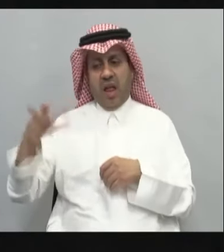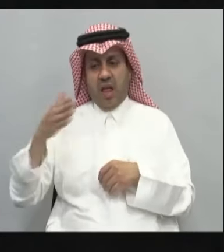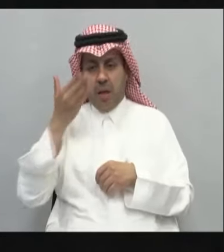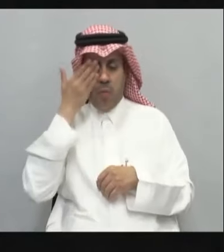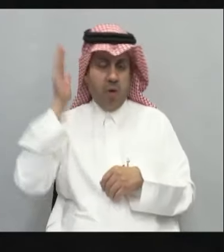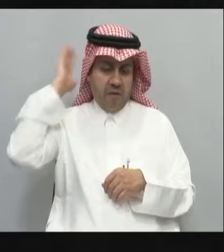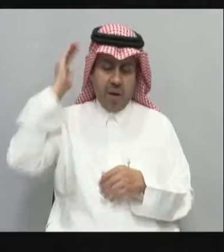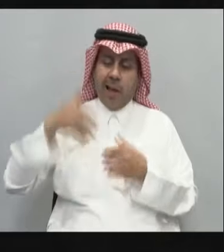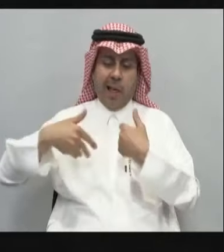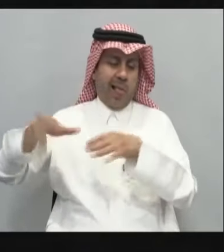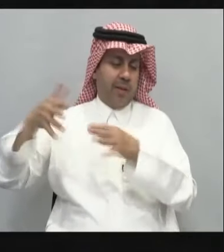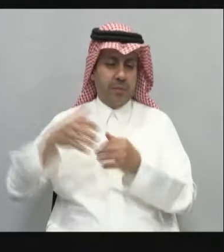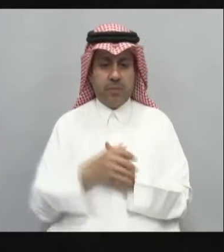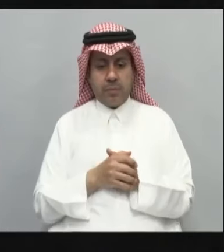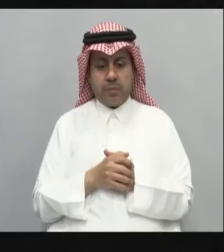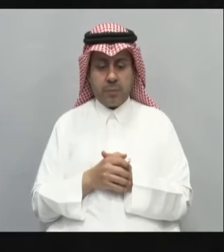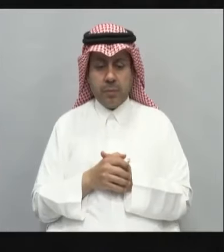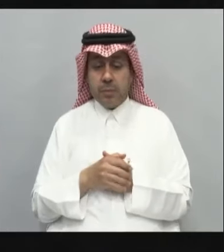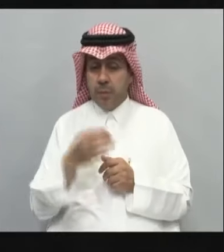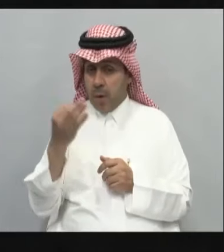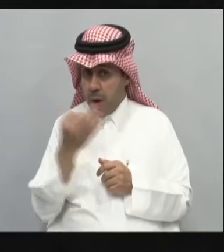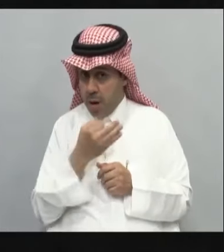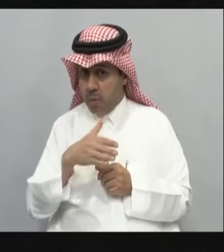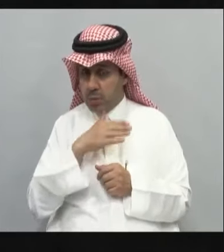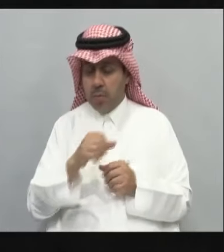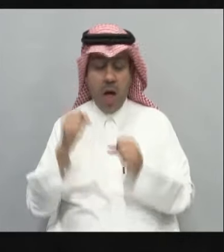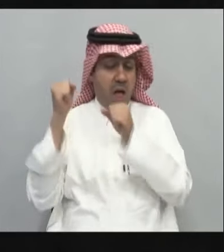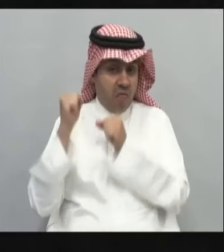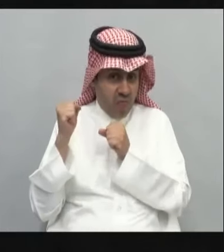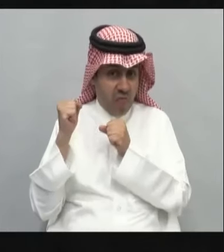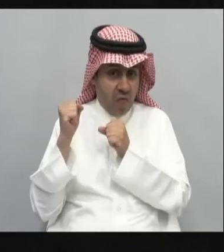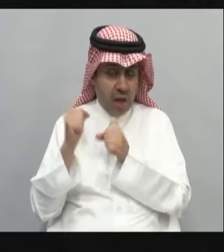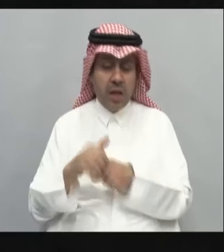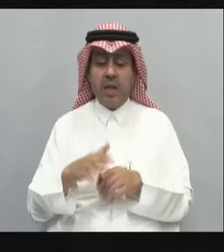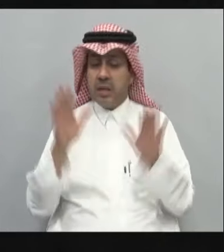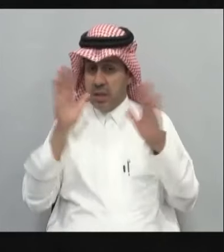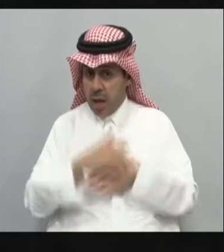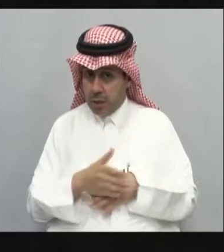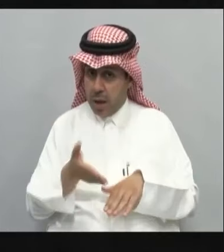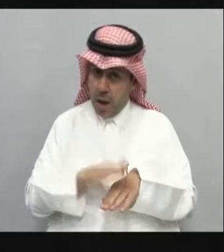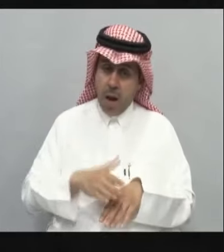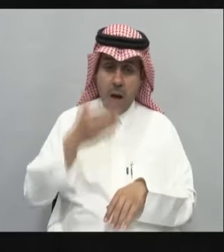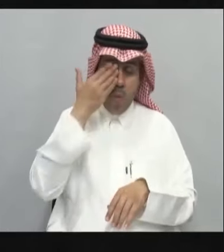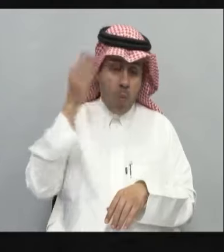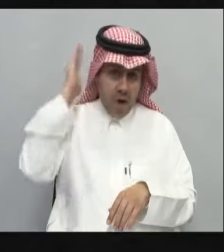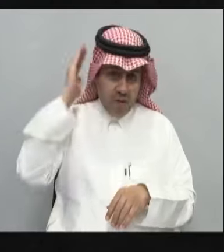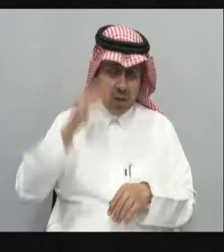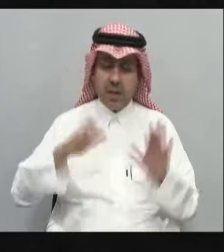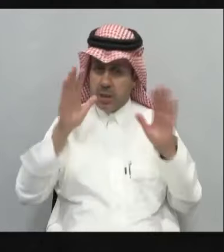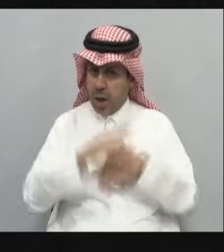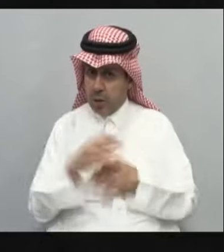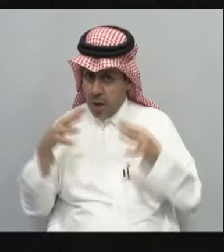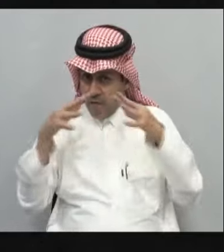يت تتركها لذلك قال عليه الصلاه والسلام اثقل الصلاه على المنافقين ان اثقل الصلاه على المنافقين صلاه العشاء